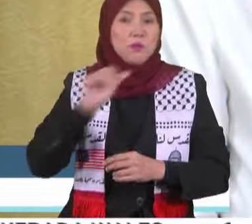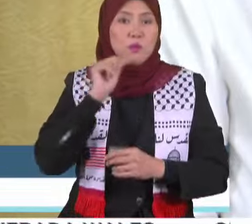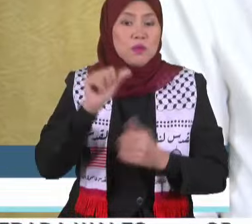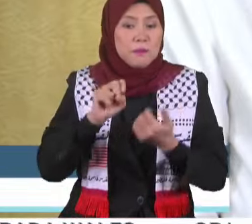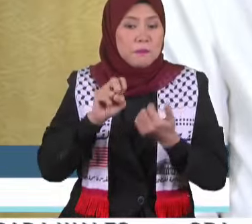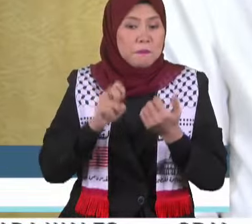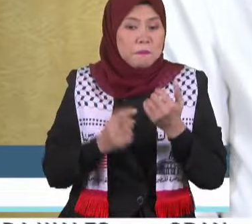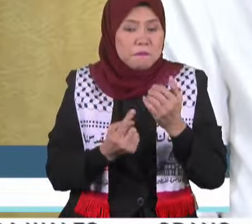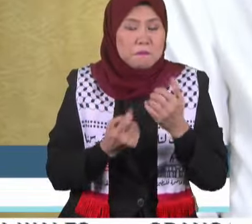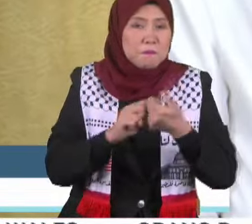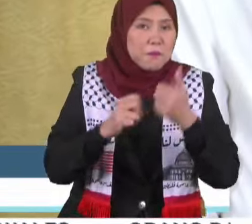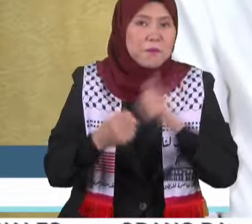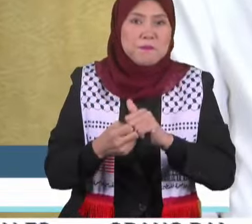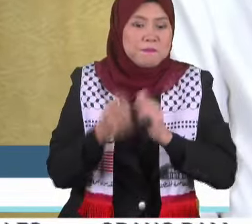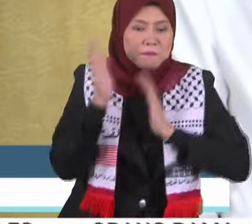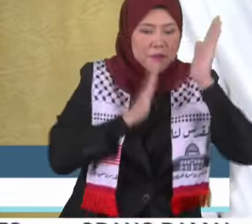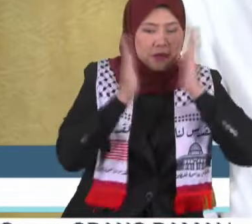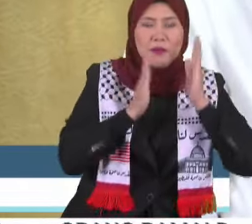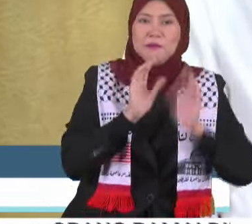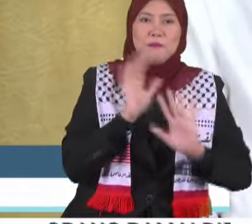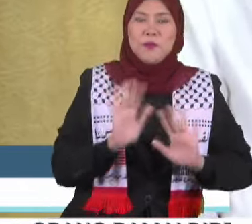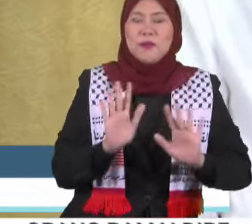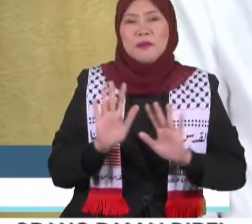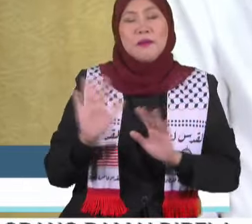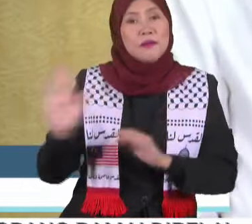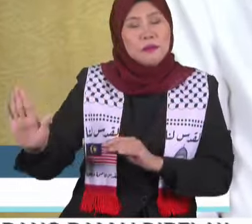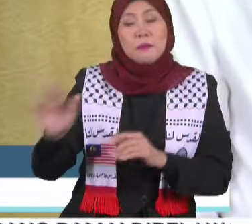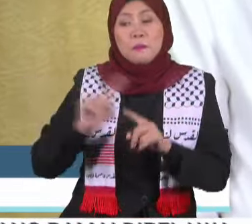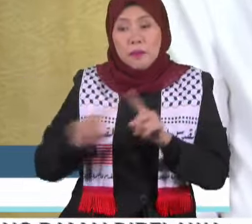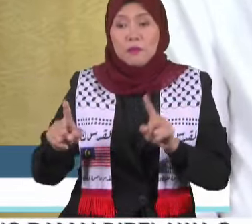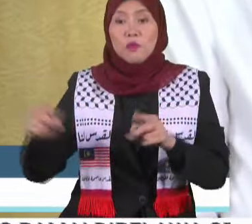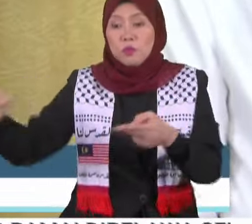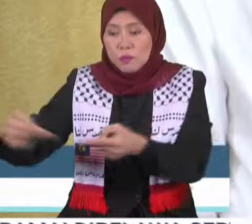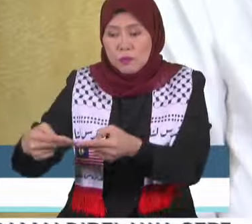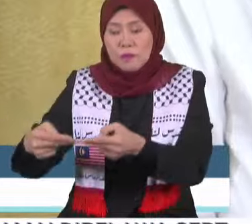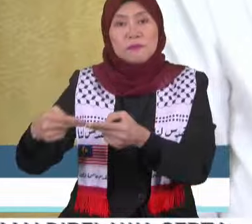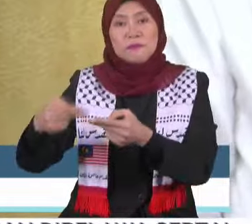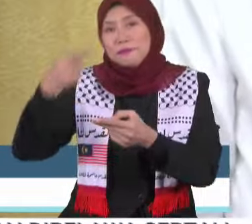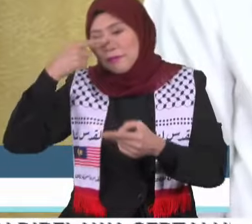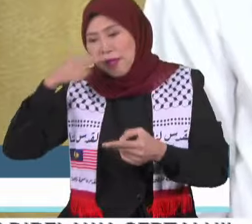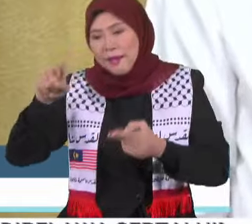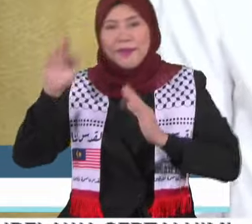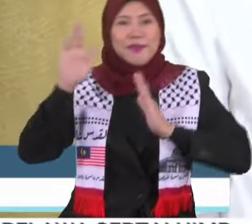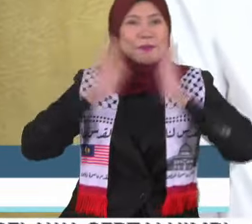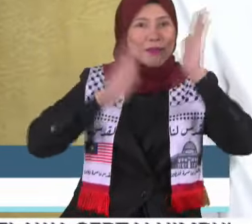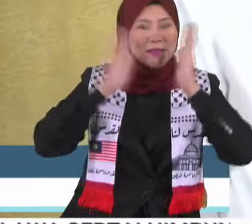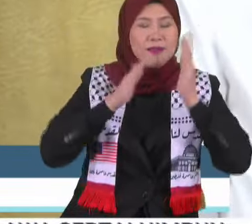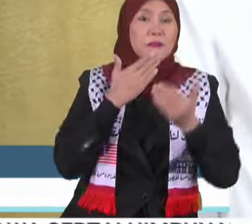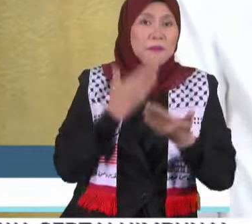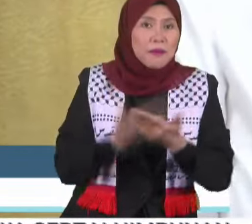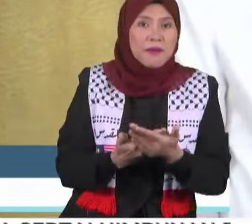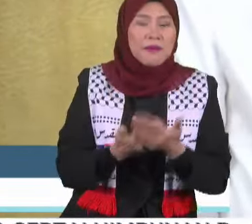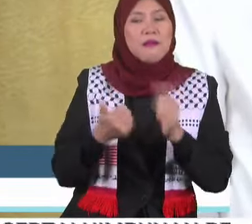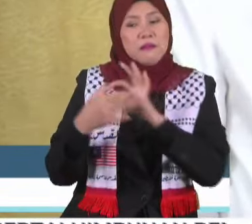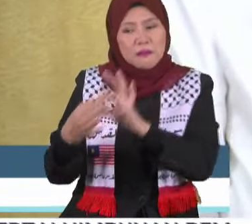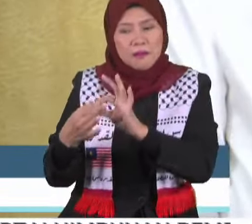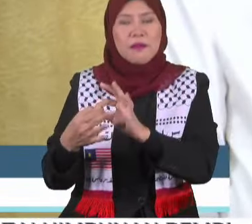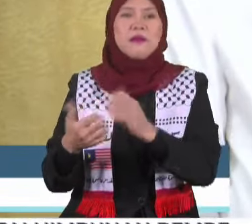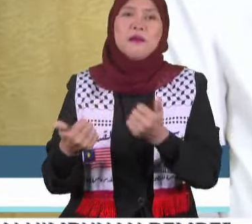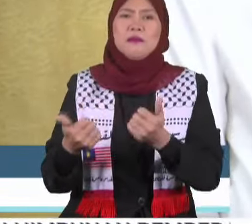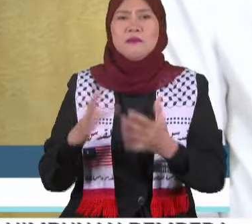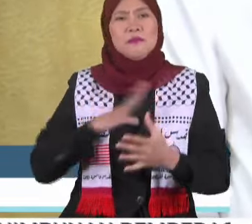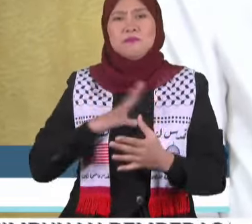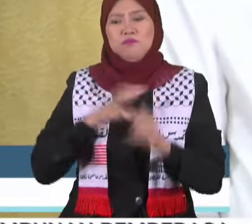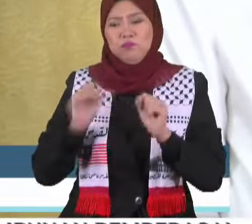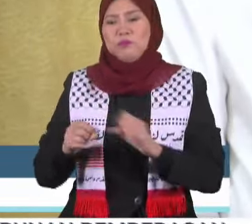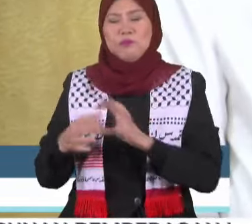isu Malaysia. Tetapi oleh kerana hubungan kita baik dengan Thailand, mereka minta supaya kita juga berikan